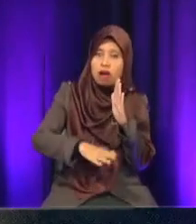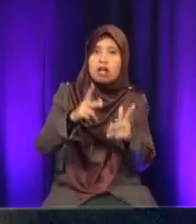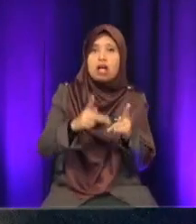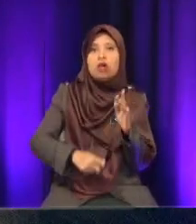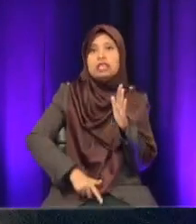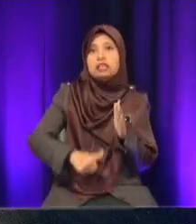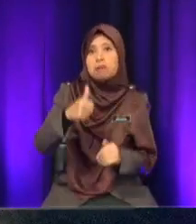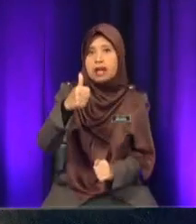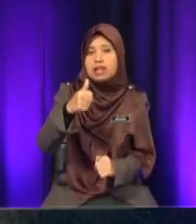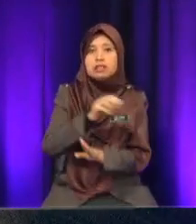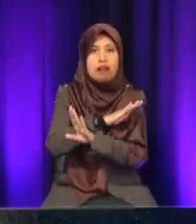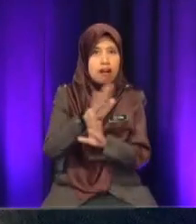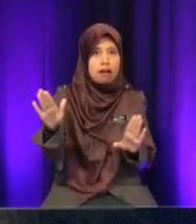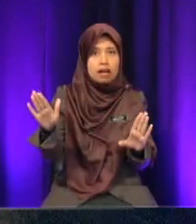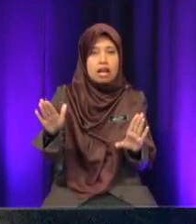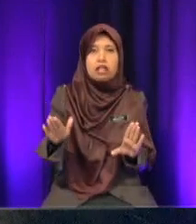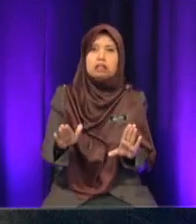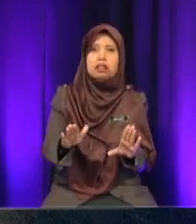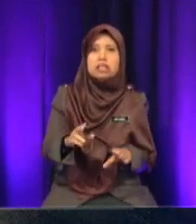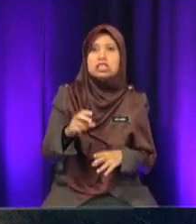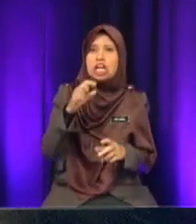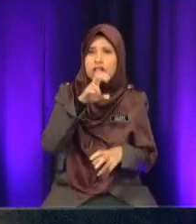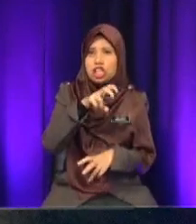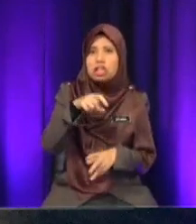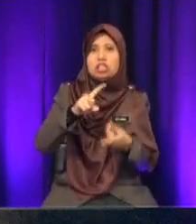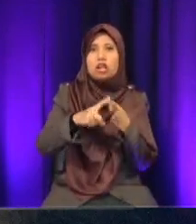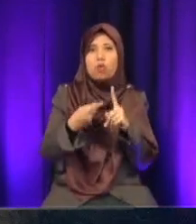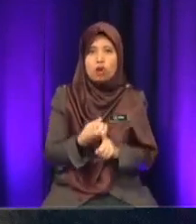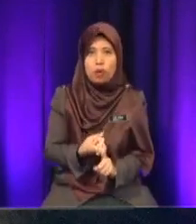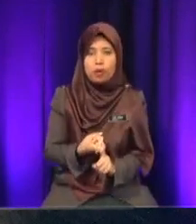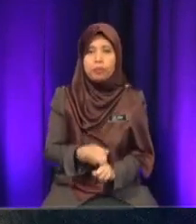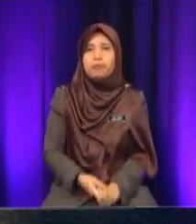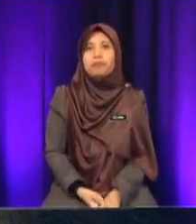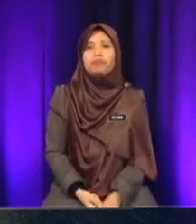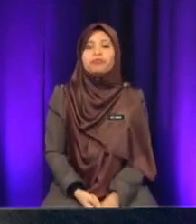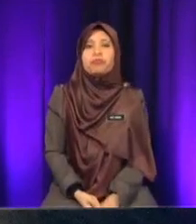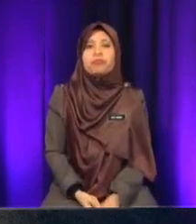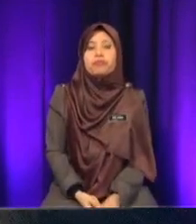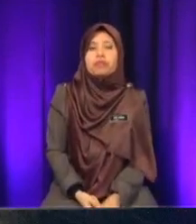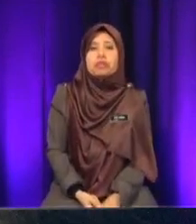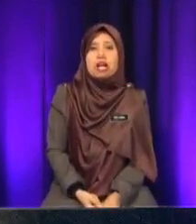kita jangan sesekali menghina atau mengejek kekurangan orang lain